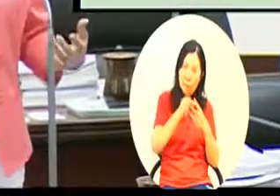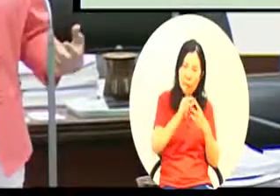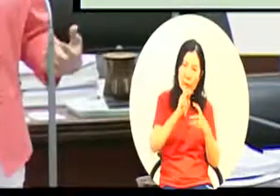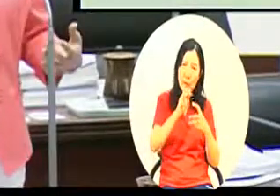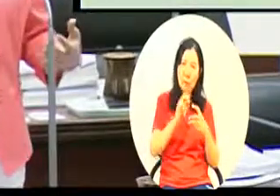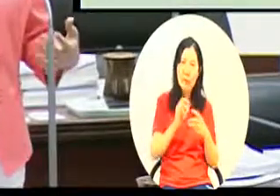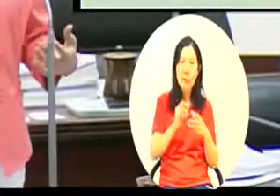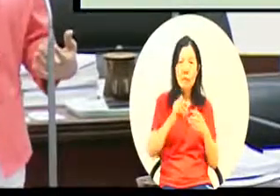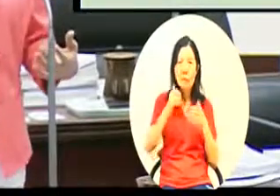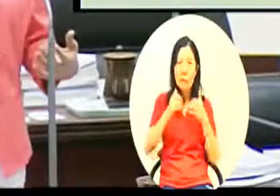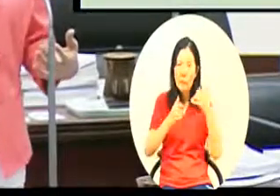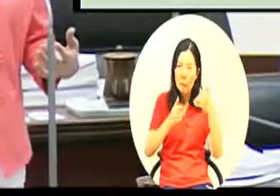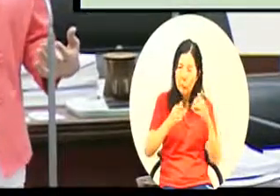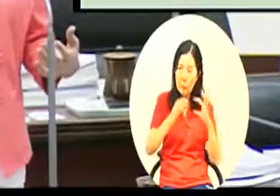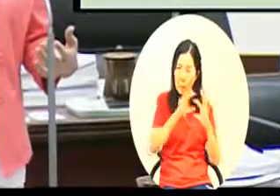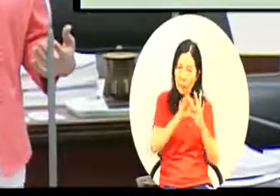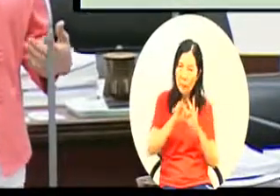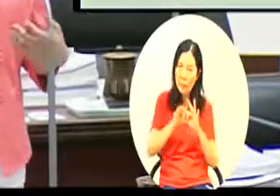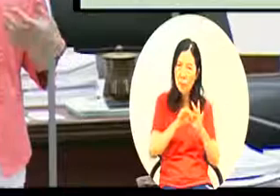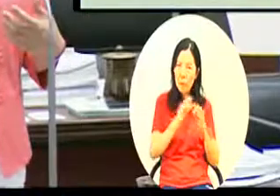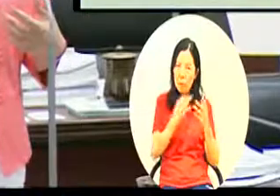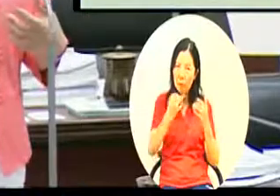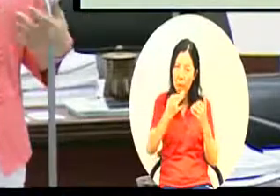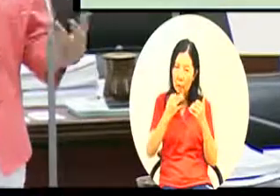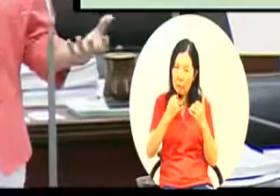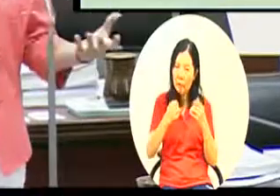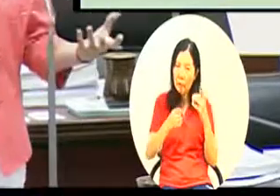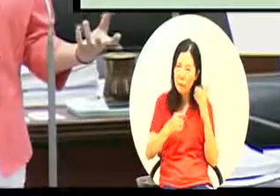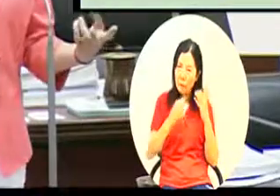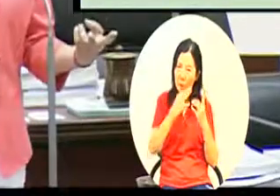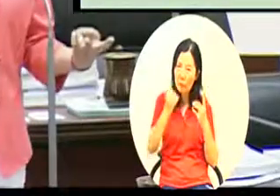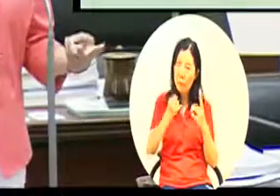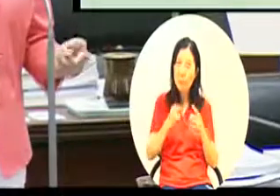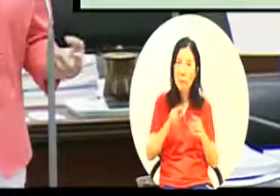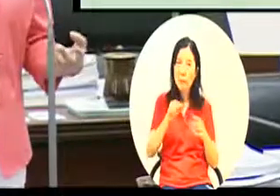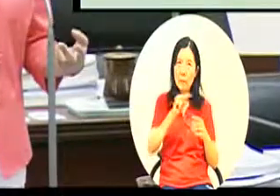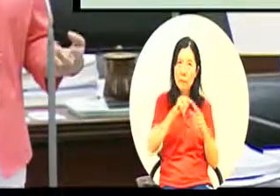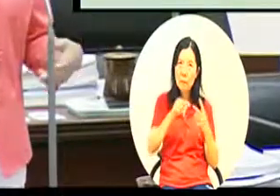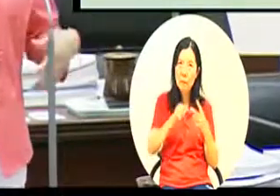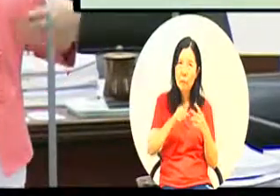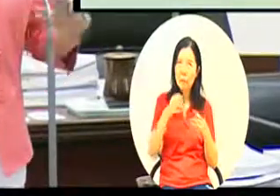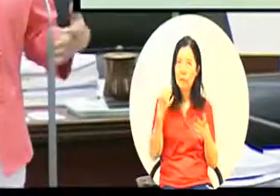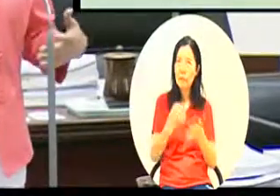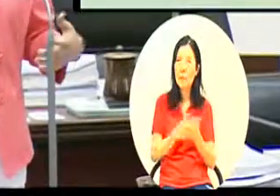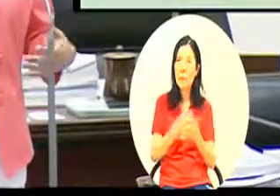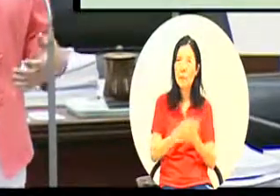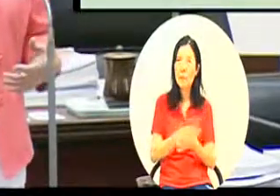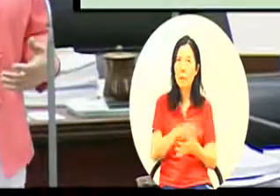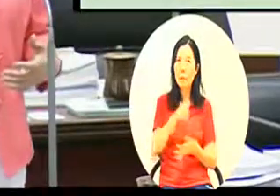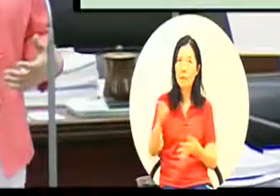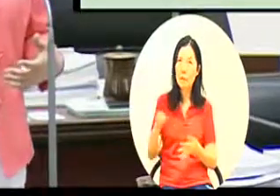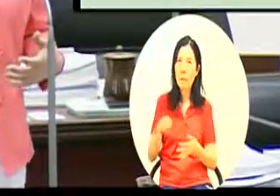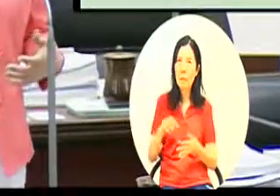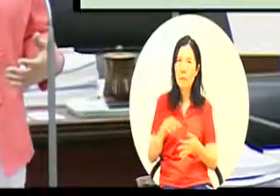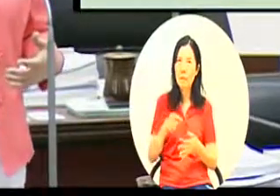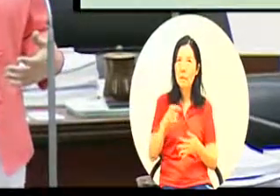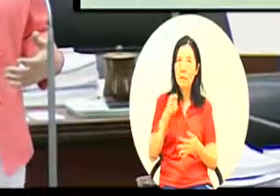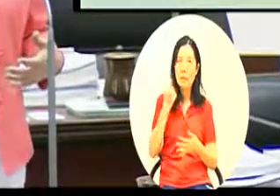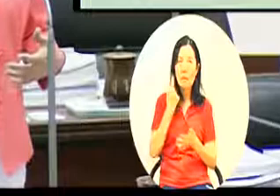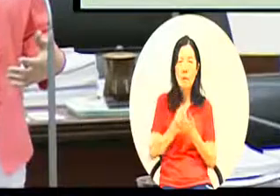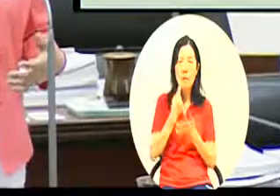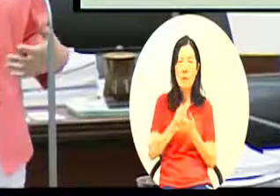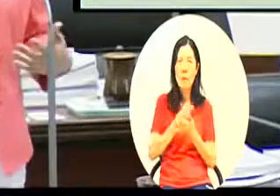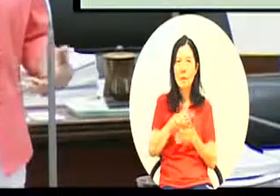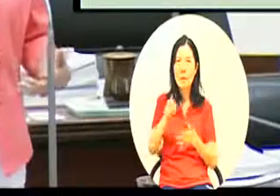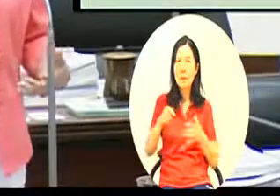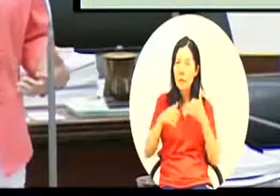络电话、行动电话，或是。我感觉那这两行是无够，让大家拢会使去卡，会使去。